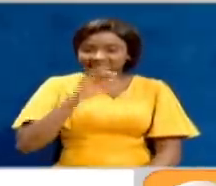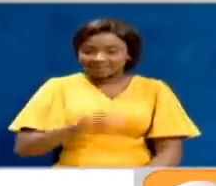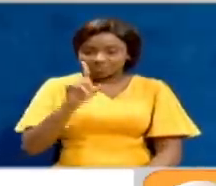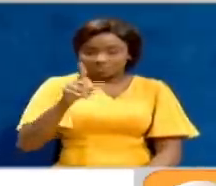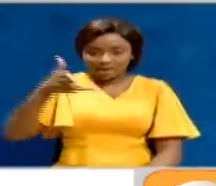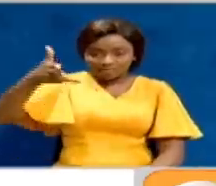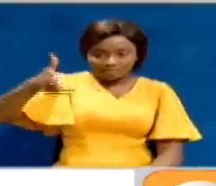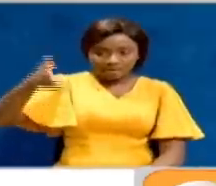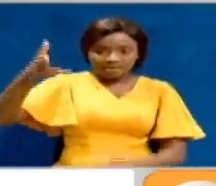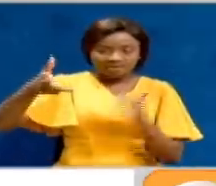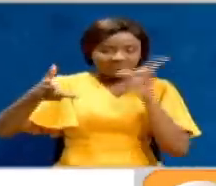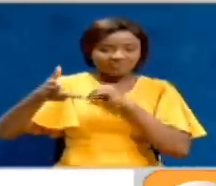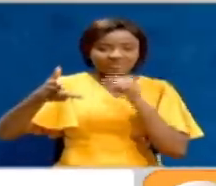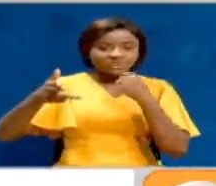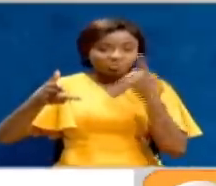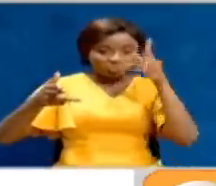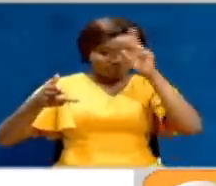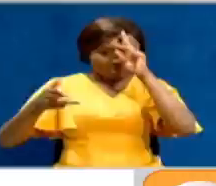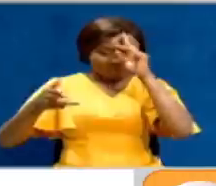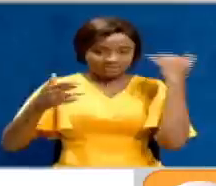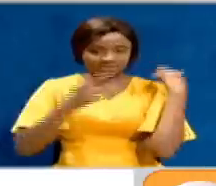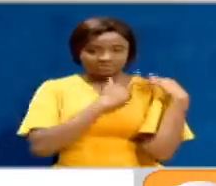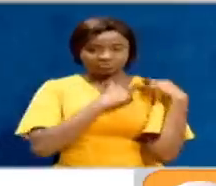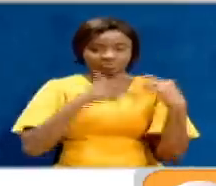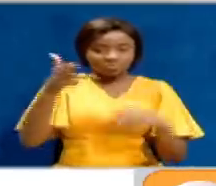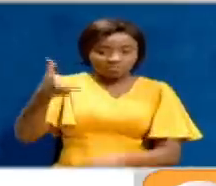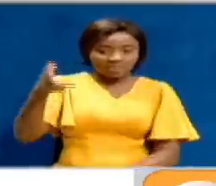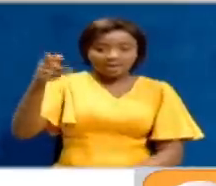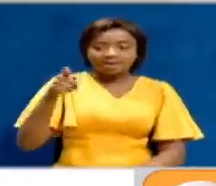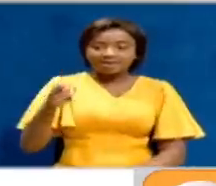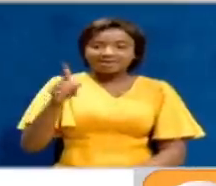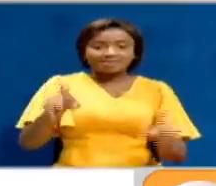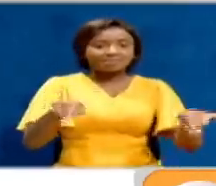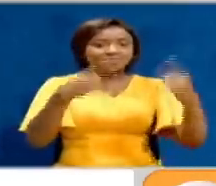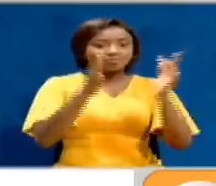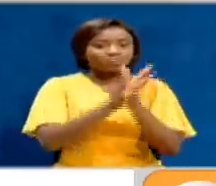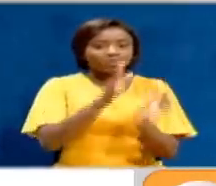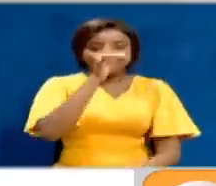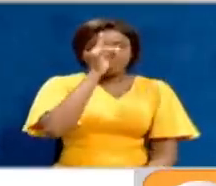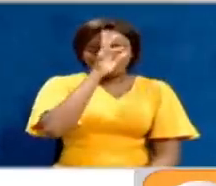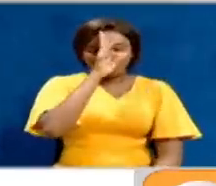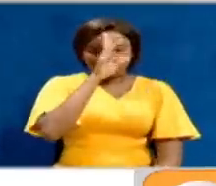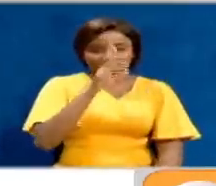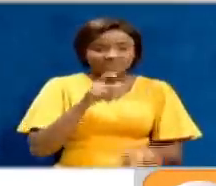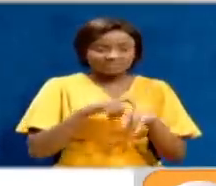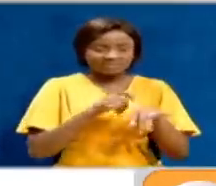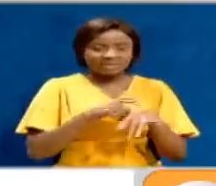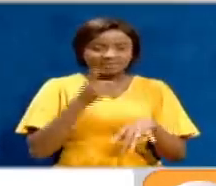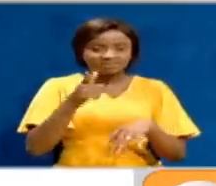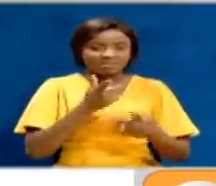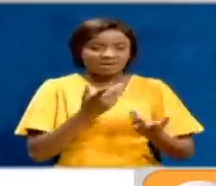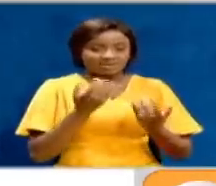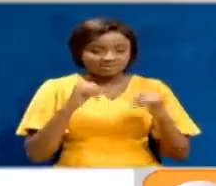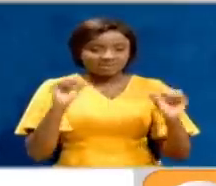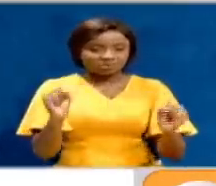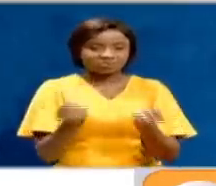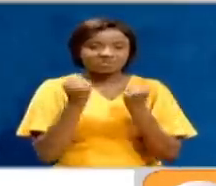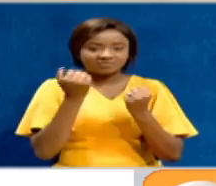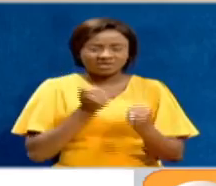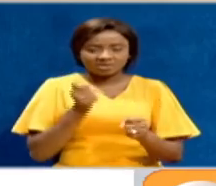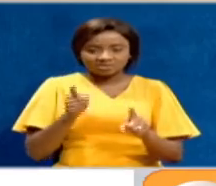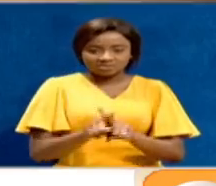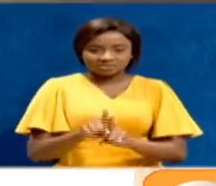polisi. Nicholas Livede mwenye umri wa miaka 27 anasemekana kutofautiana na afisa huyo alipokuwa akimuokoa